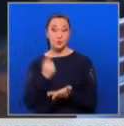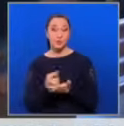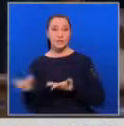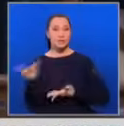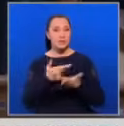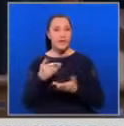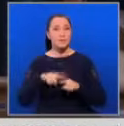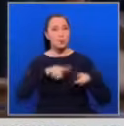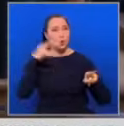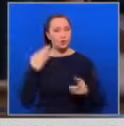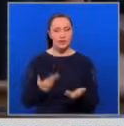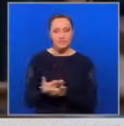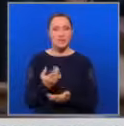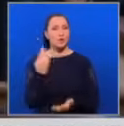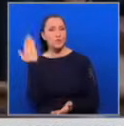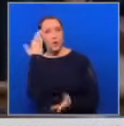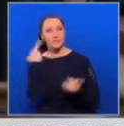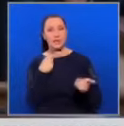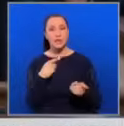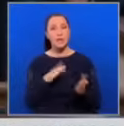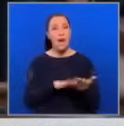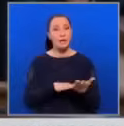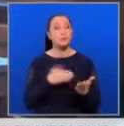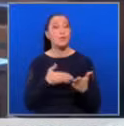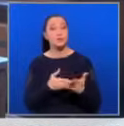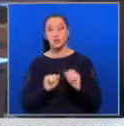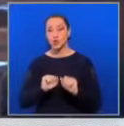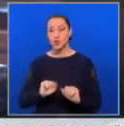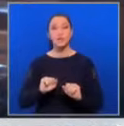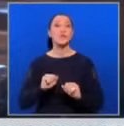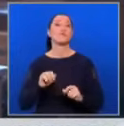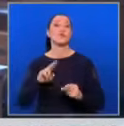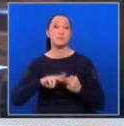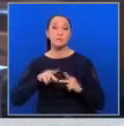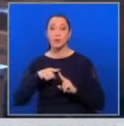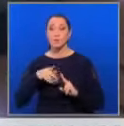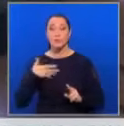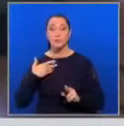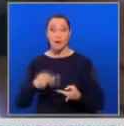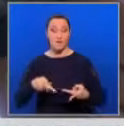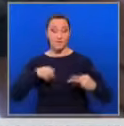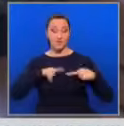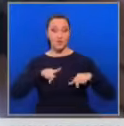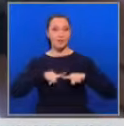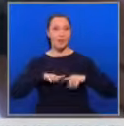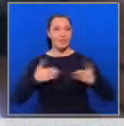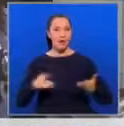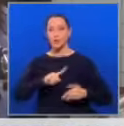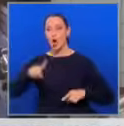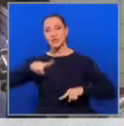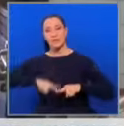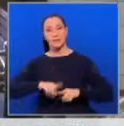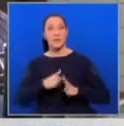заседание прокуратурата внесе нов обвинителен акт който бе повод защитата на владимир панайотов да поиска връщане на делото в досъдебна